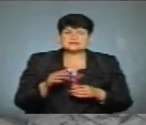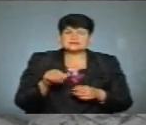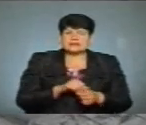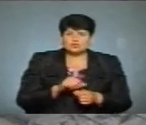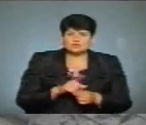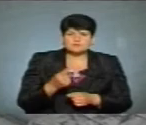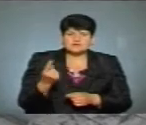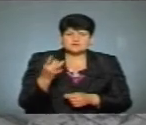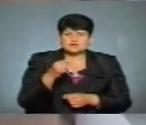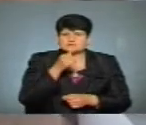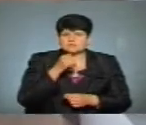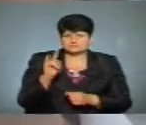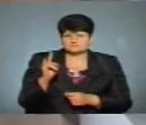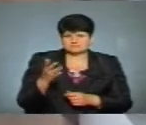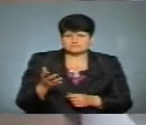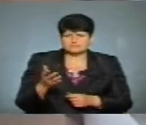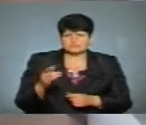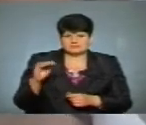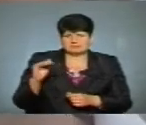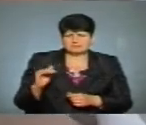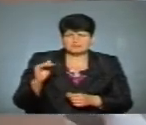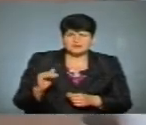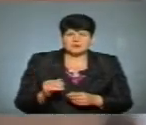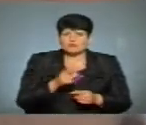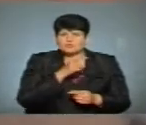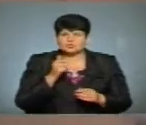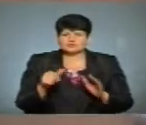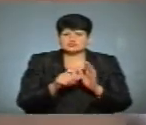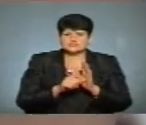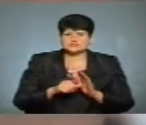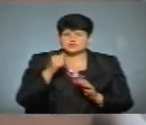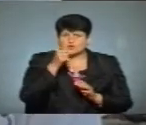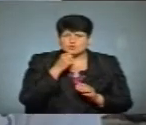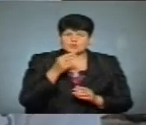вперше спробував підлітком. Розповідає, впродовж 6 років курив та